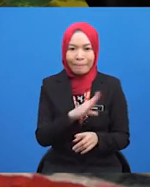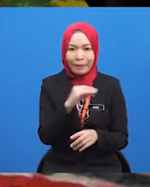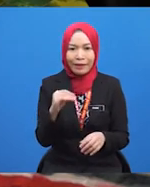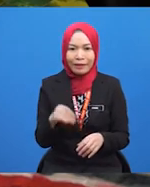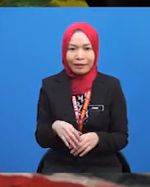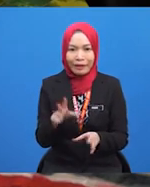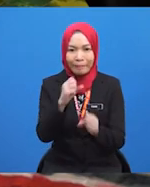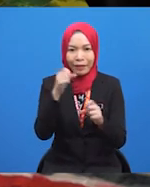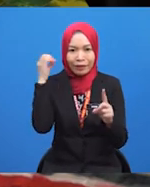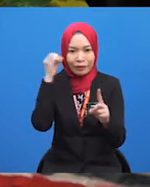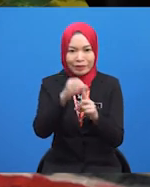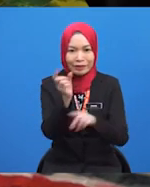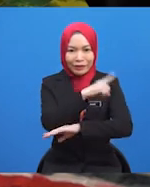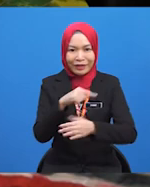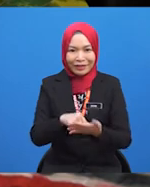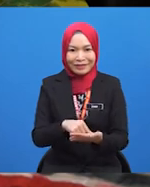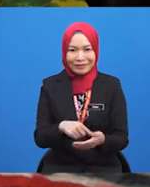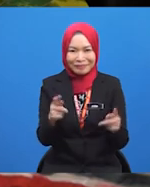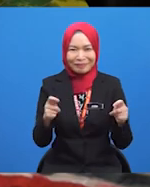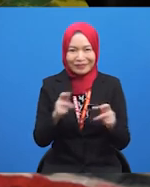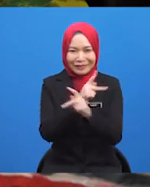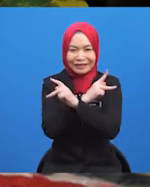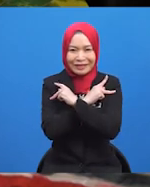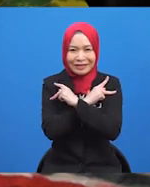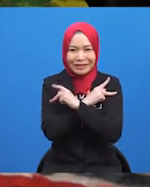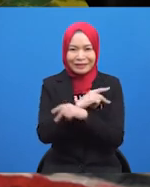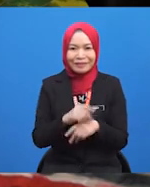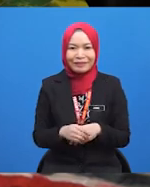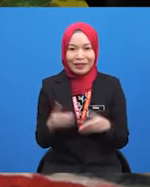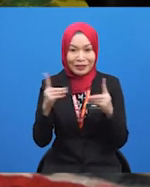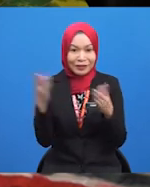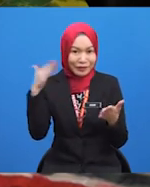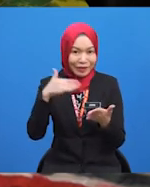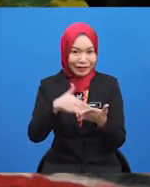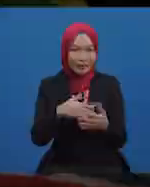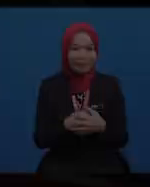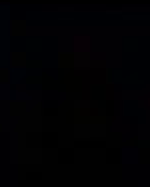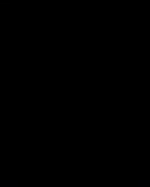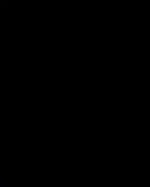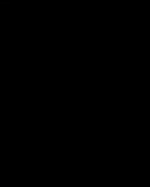ini. Sekian, terima kasih. Semoga kita berjumpa lagi.